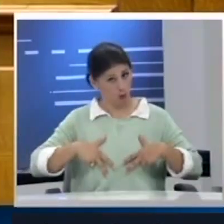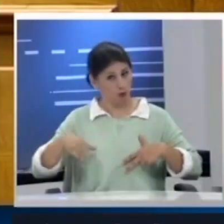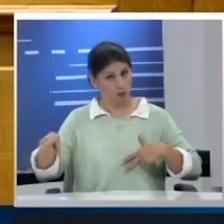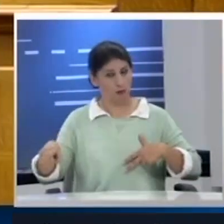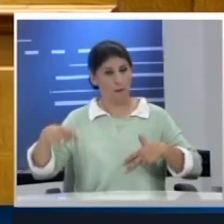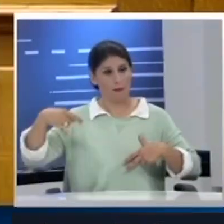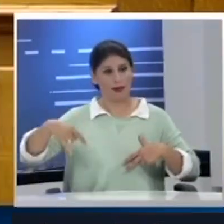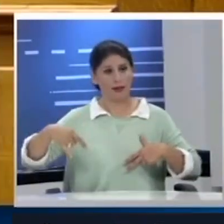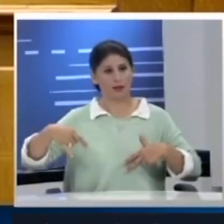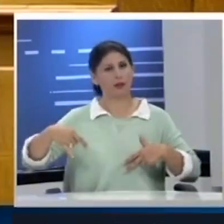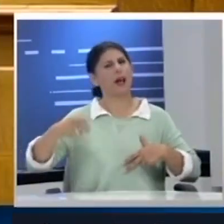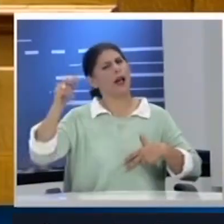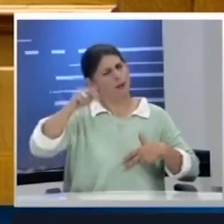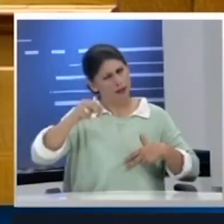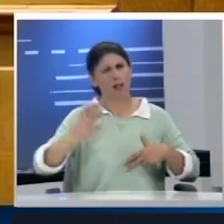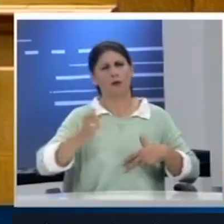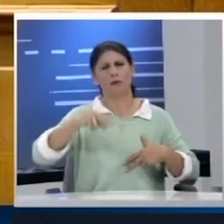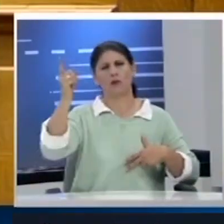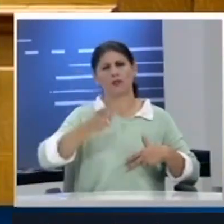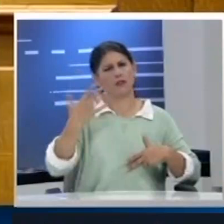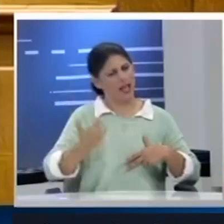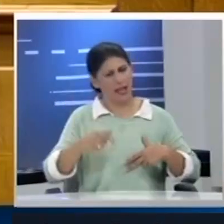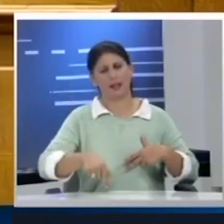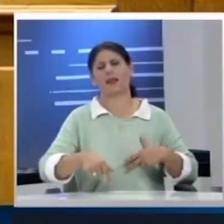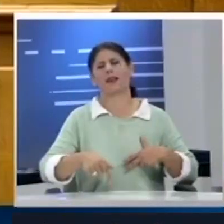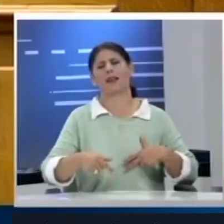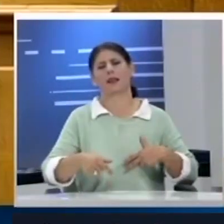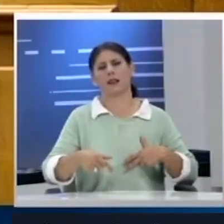αξιοποιώντας την πλειοψηφία που έχουν μέσα στη Βουλή.